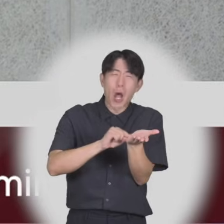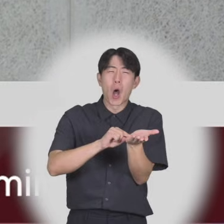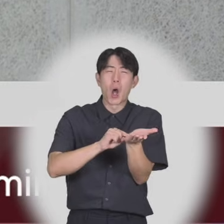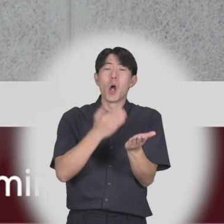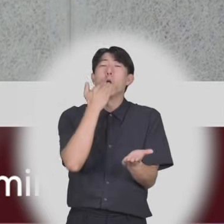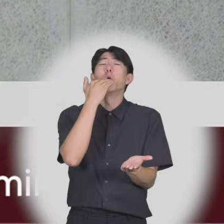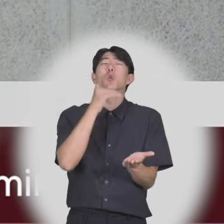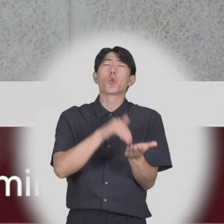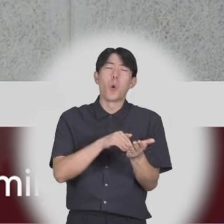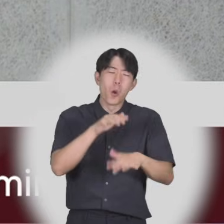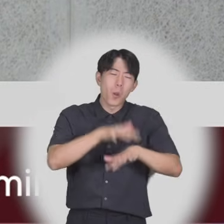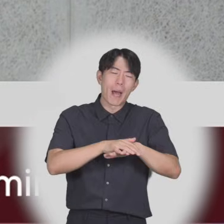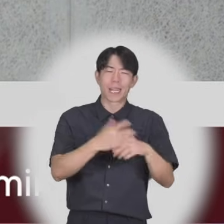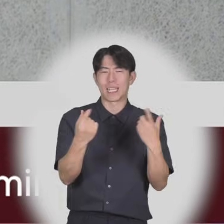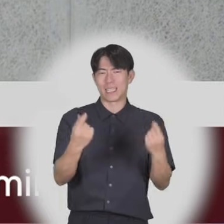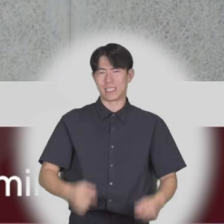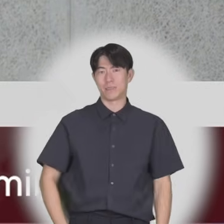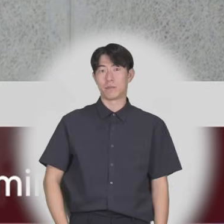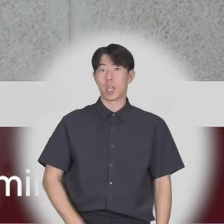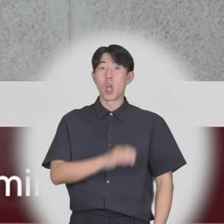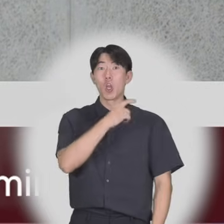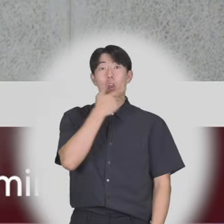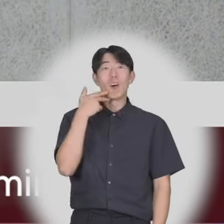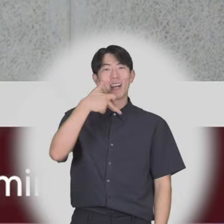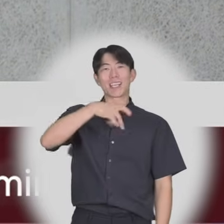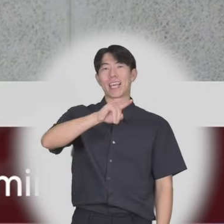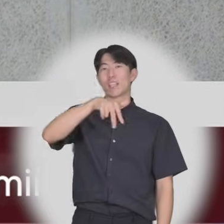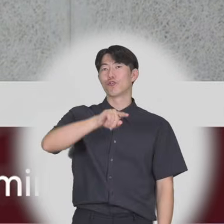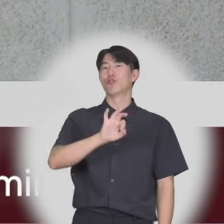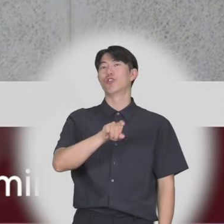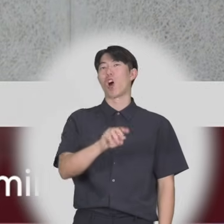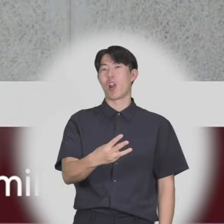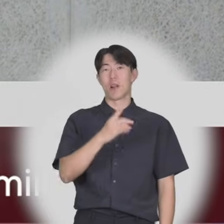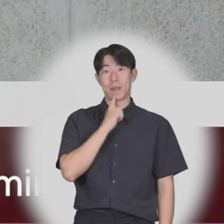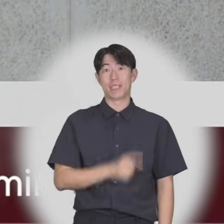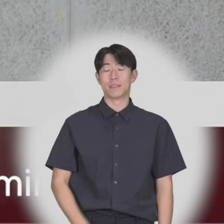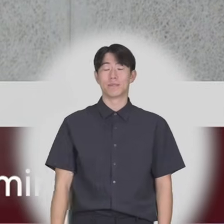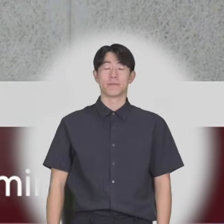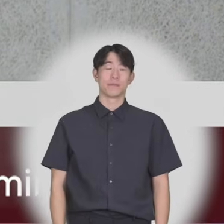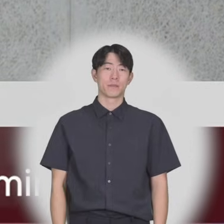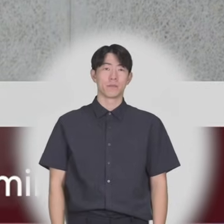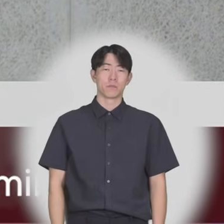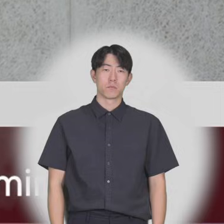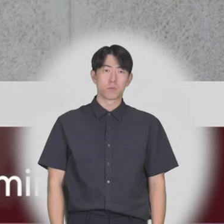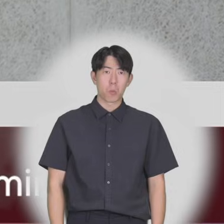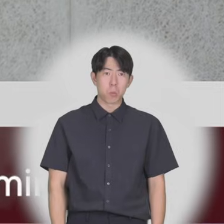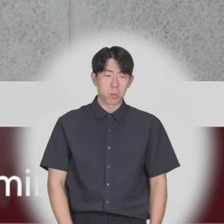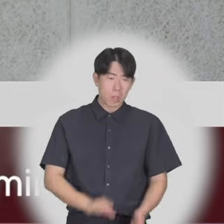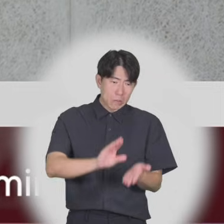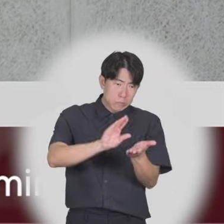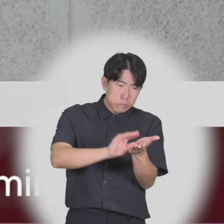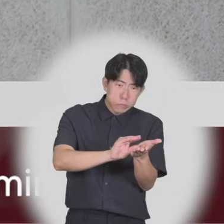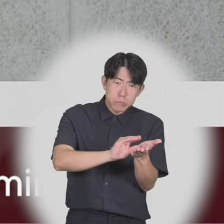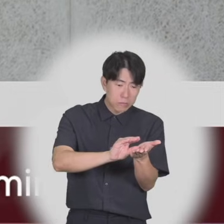같은 마음이라고 그랬어요. 영어로는 casual mind라 그랬는데요. 왜 casual mind라고